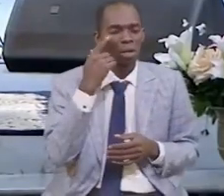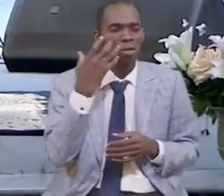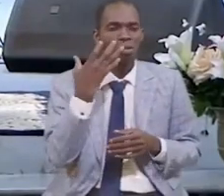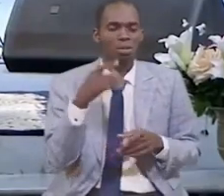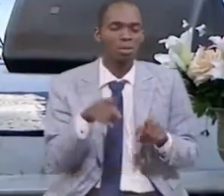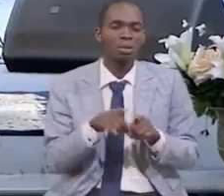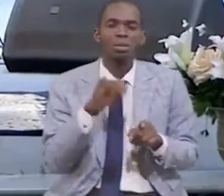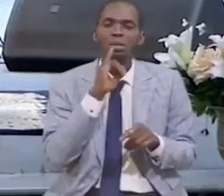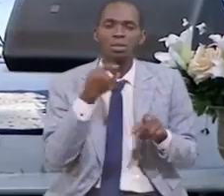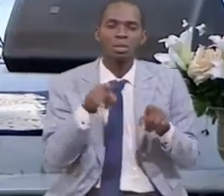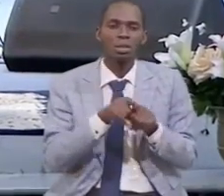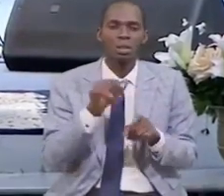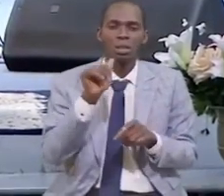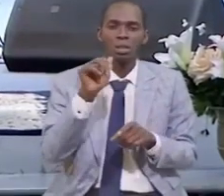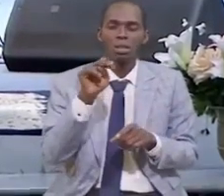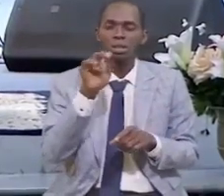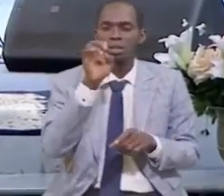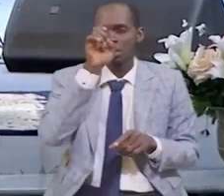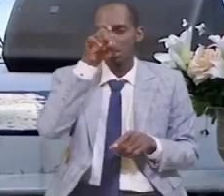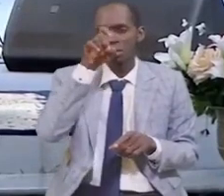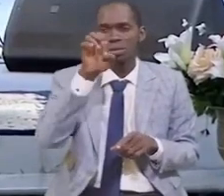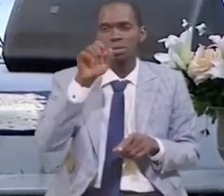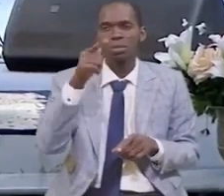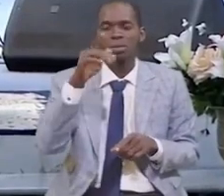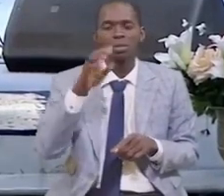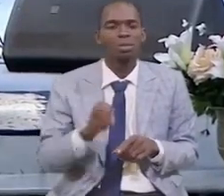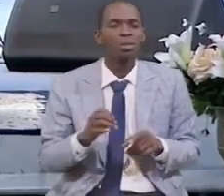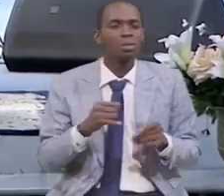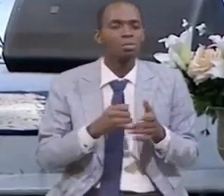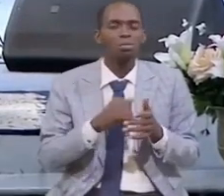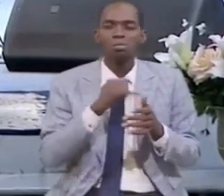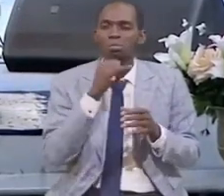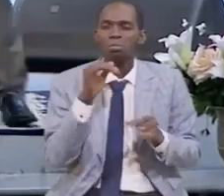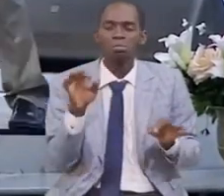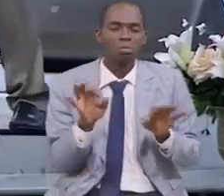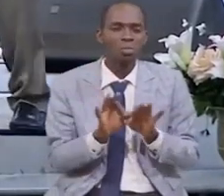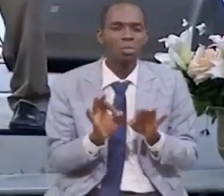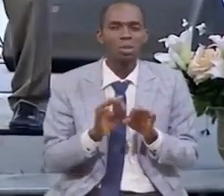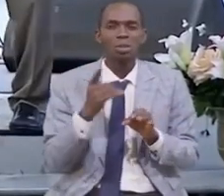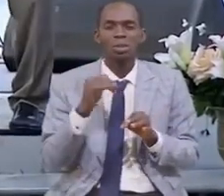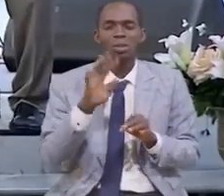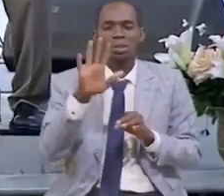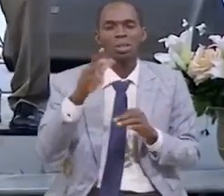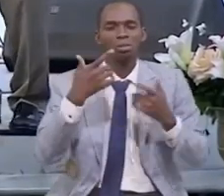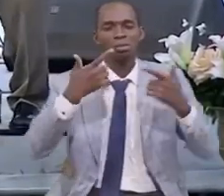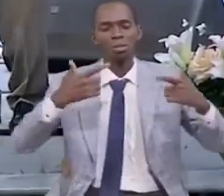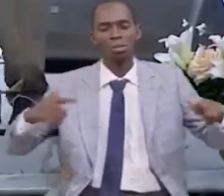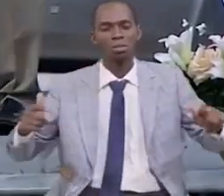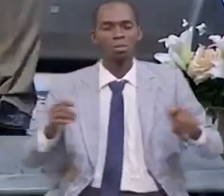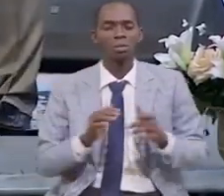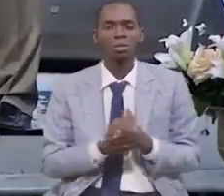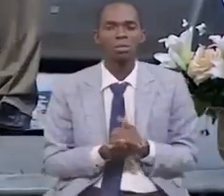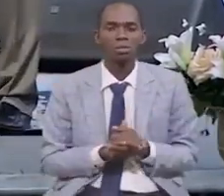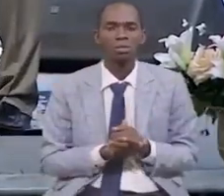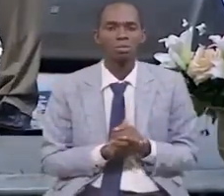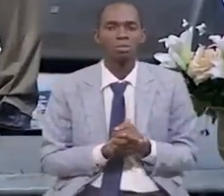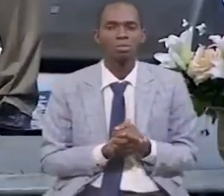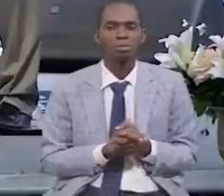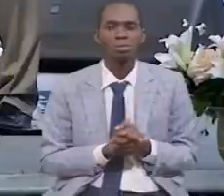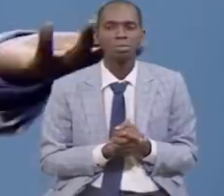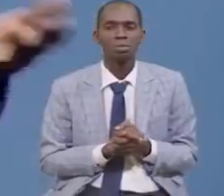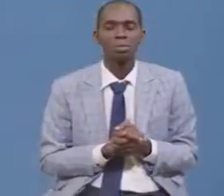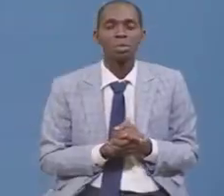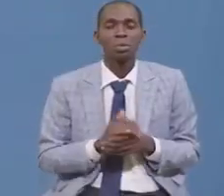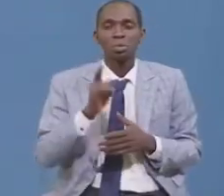వంటి పక్షిరాజు వంటి కన్నులు గలవాడివైనా, it doesn't matter the language you speak, లేకపోతే మీరు మాట్లాడే భాష ఎంత చక్కగా ఉన్నా, you might